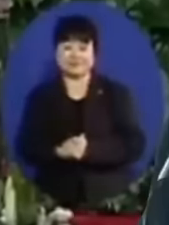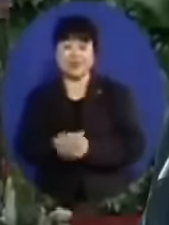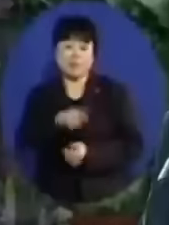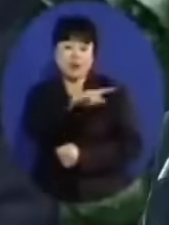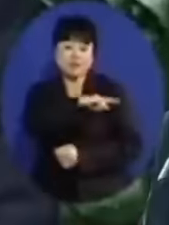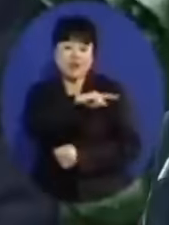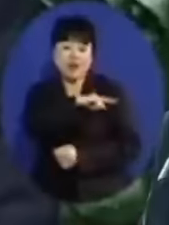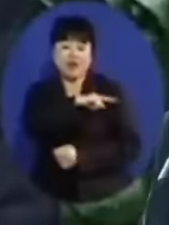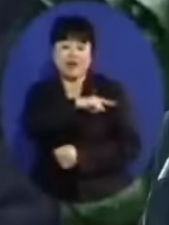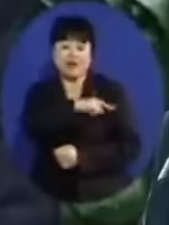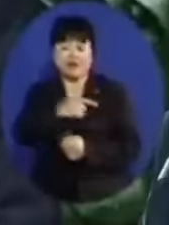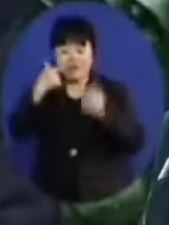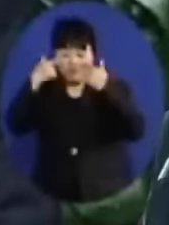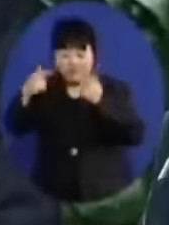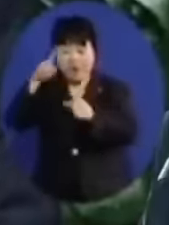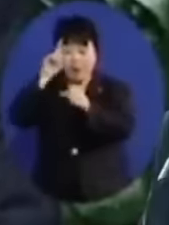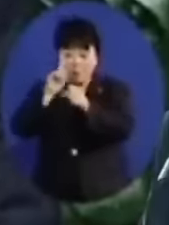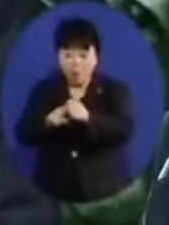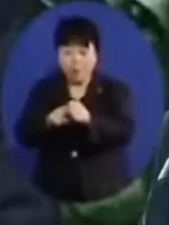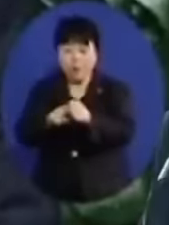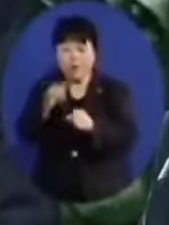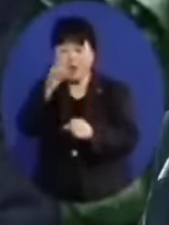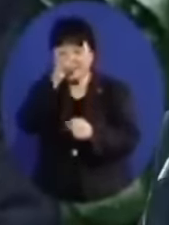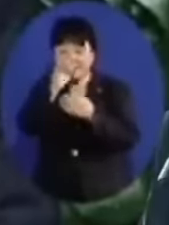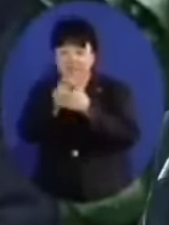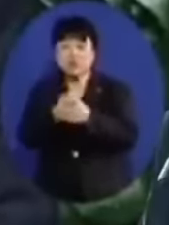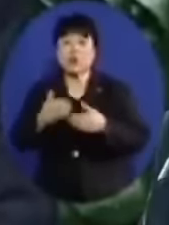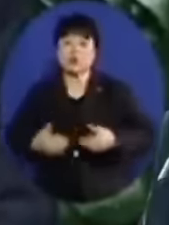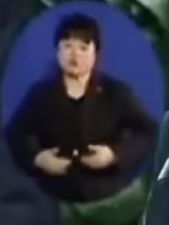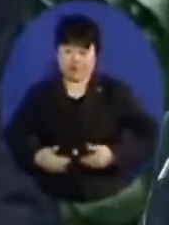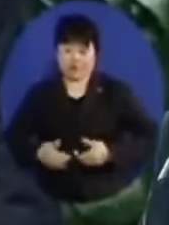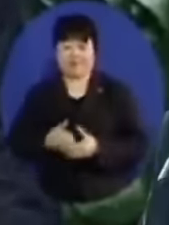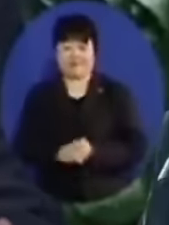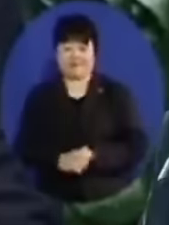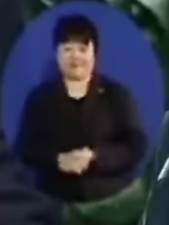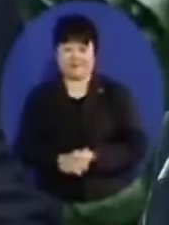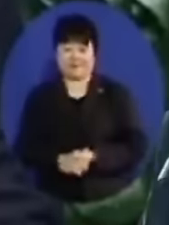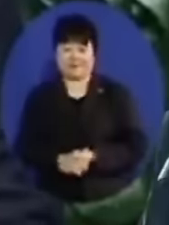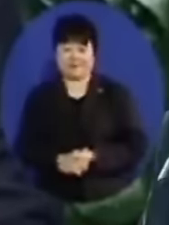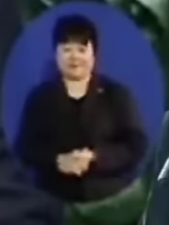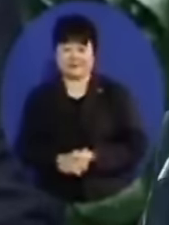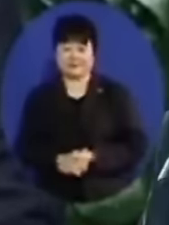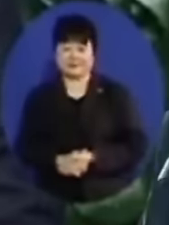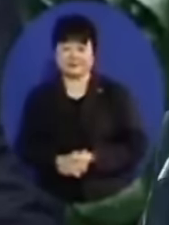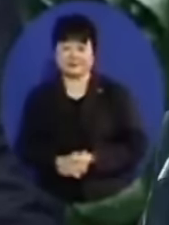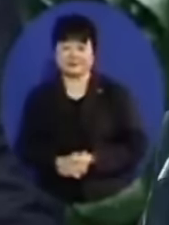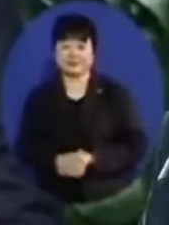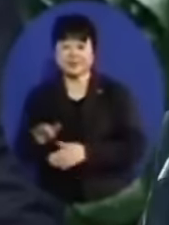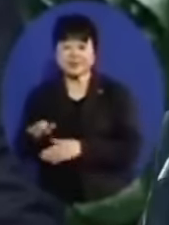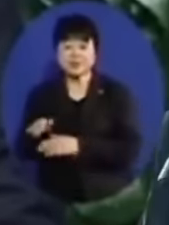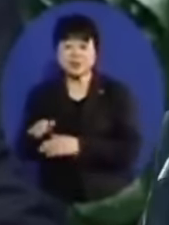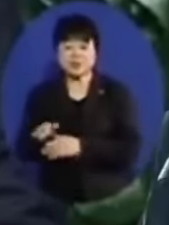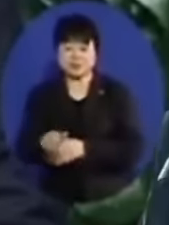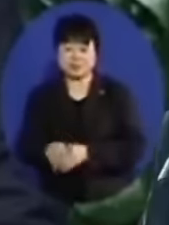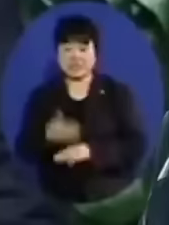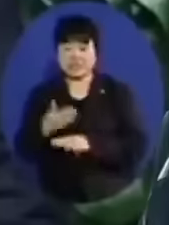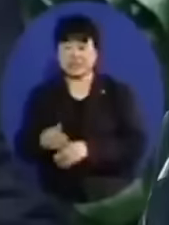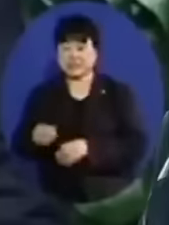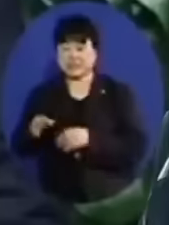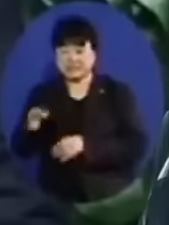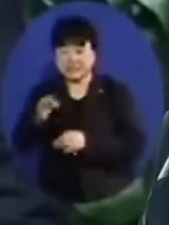먼저 분명한 목표 있는 기도를 해야 되는 것입니다. 시골 속담에 다른 사람이 다 시장에